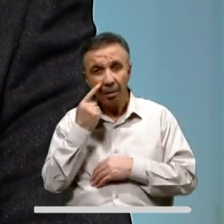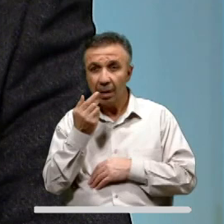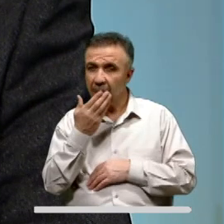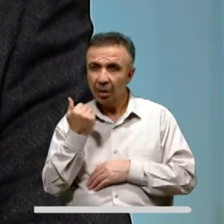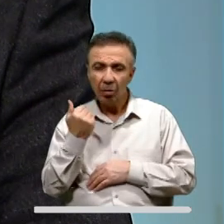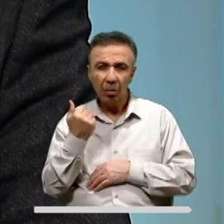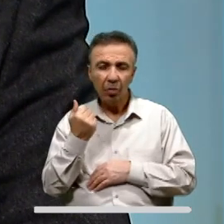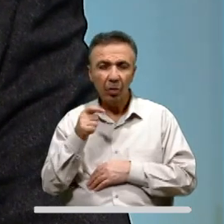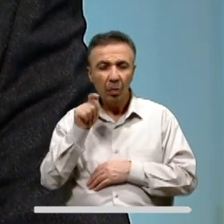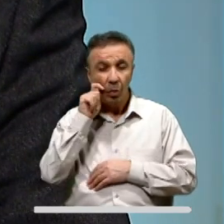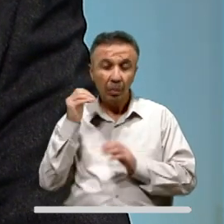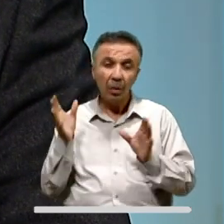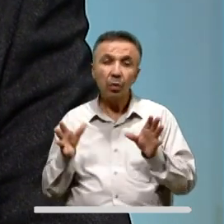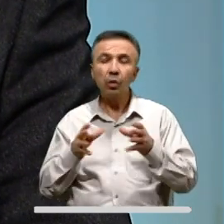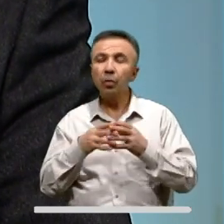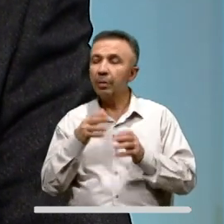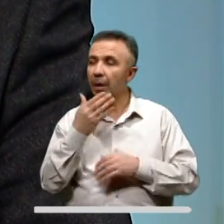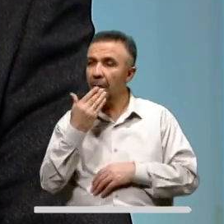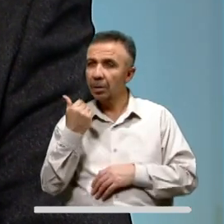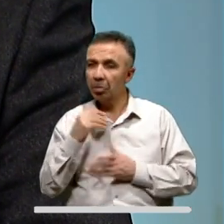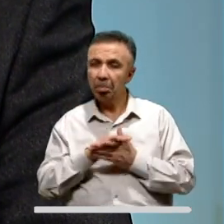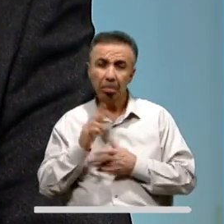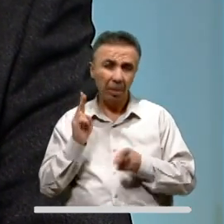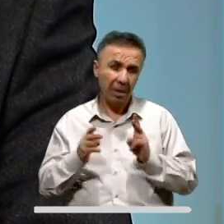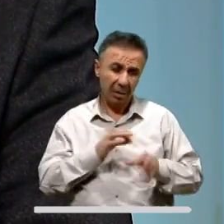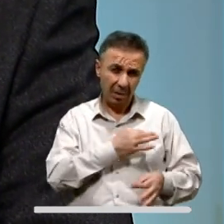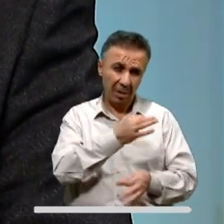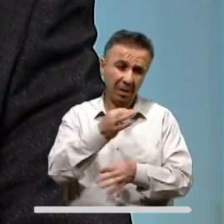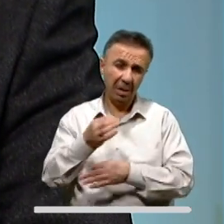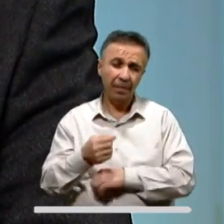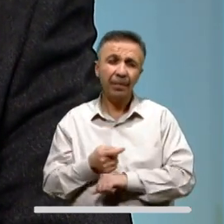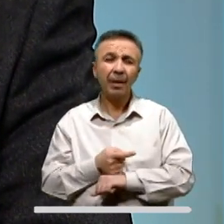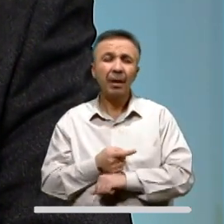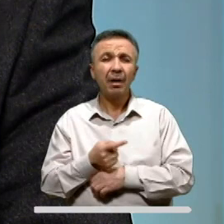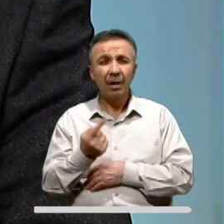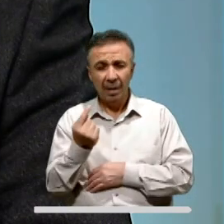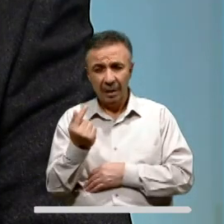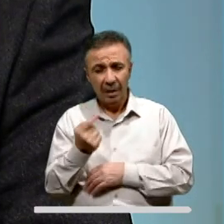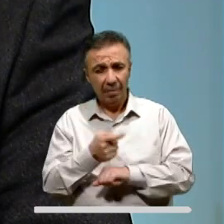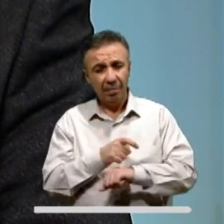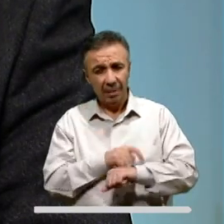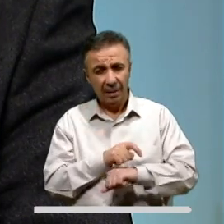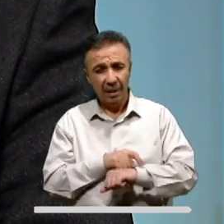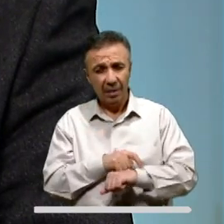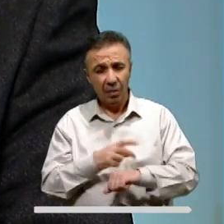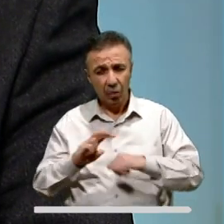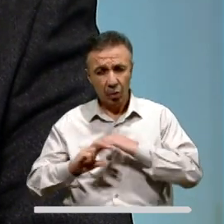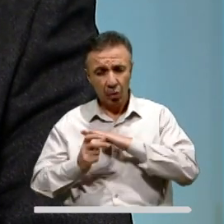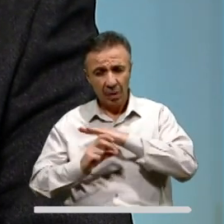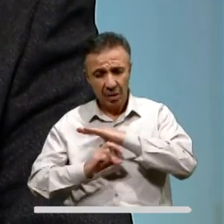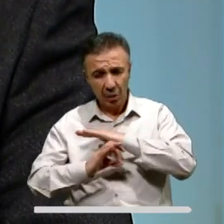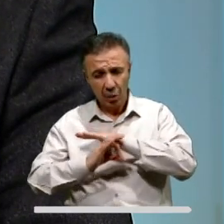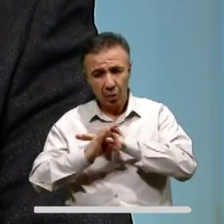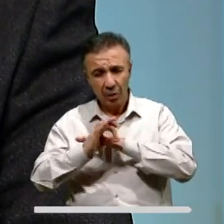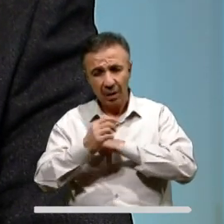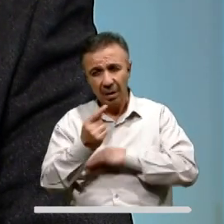ne Müslüman toplum vardır. Bazıları ise yarım saat hani güneşin doğuşundan bir yarım saat